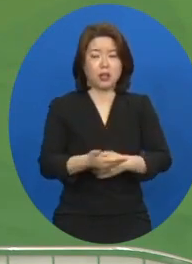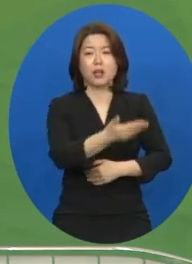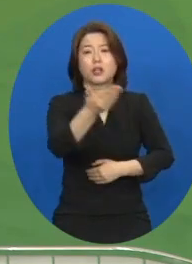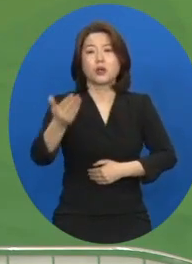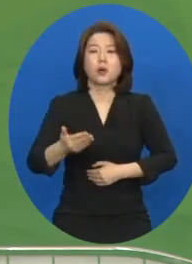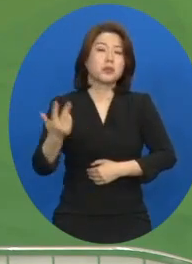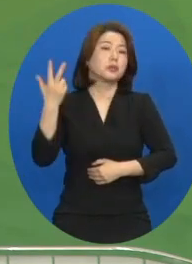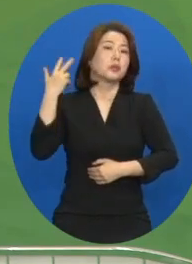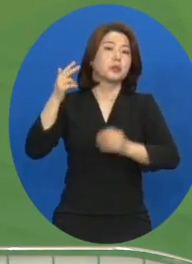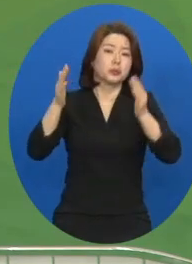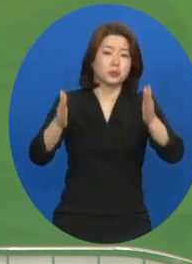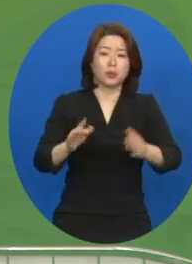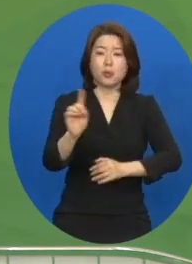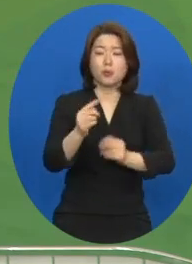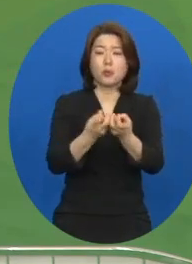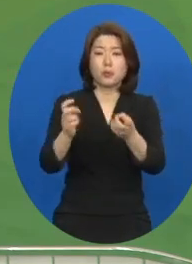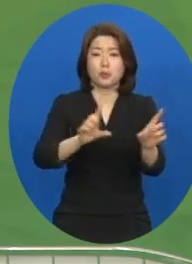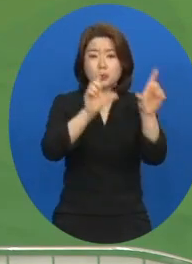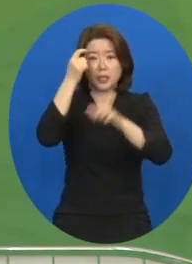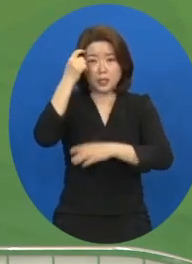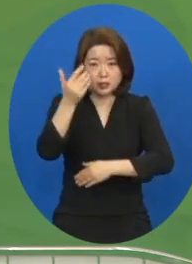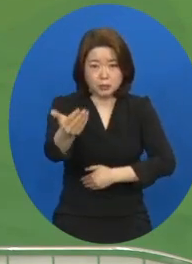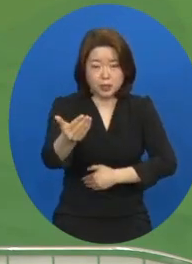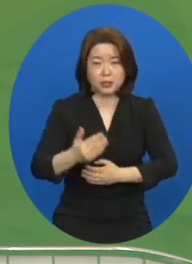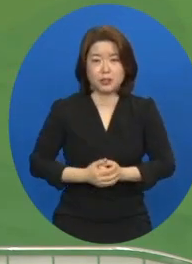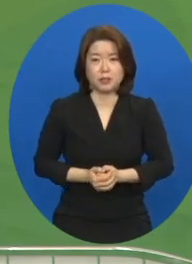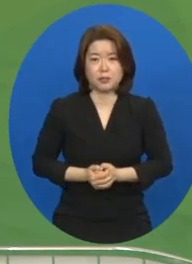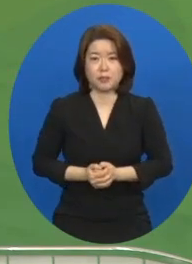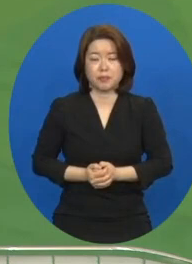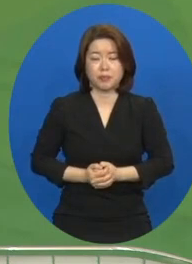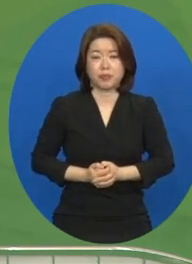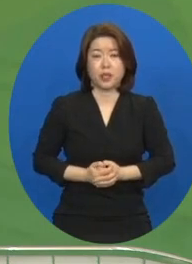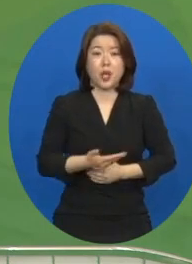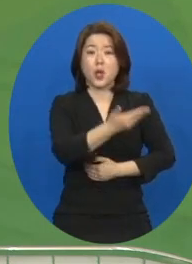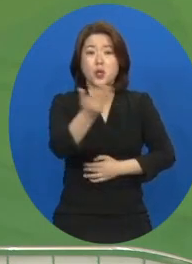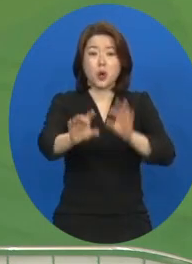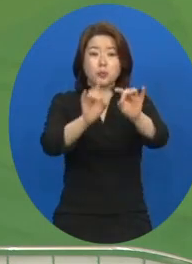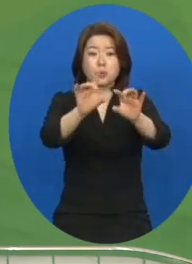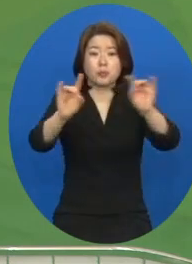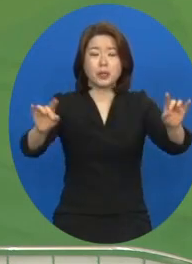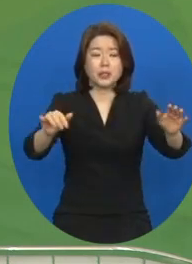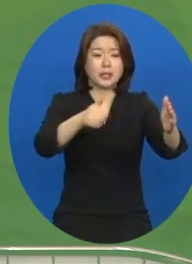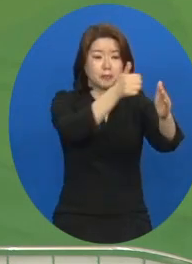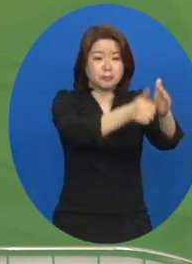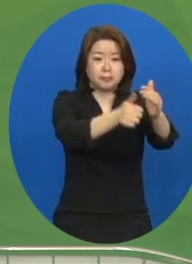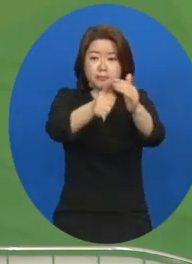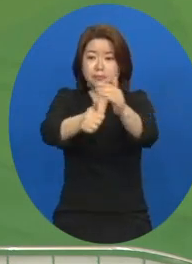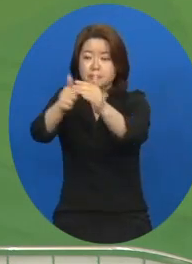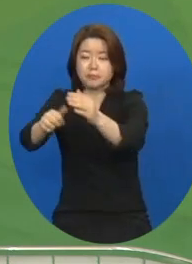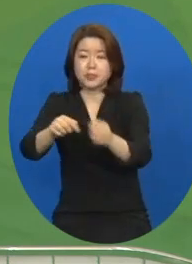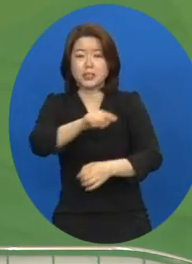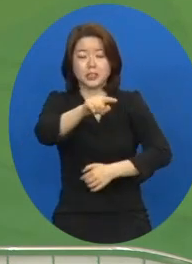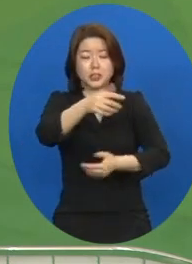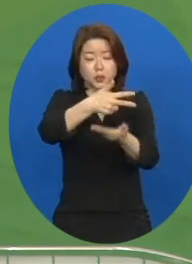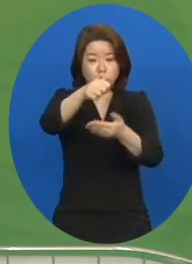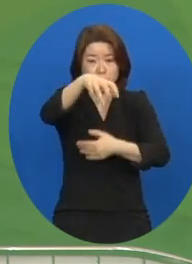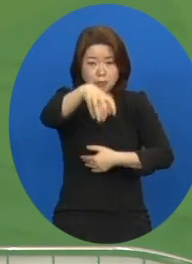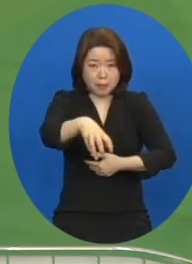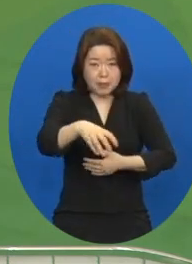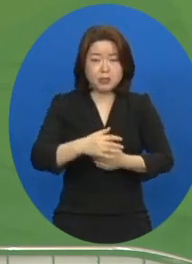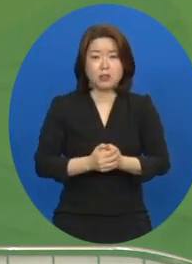어떻게 사셨습니까? 여러분 안에 계신 예수님, 그분 앞에서